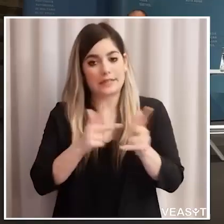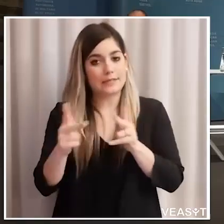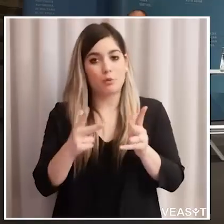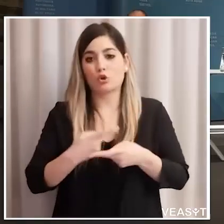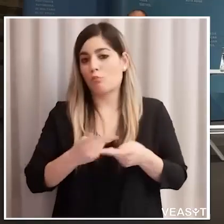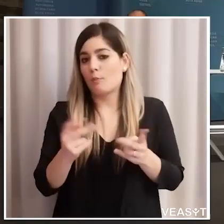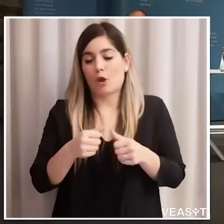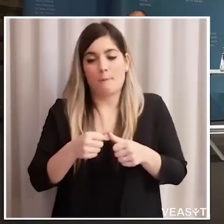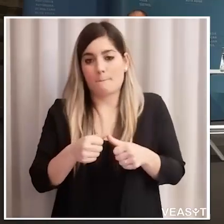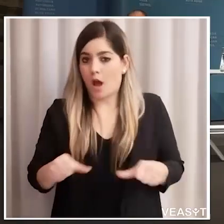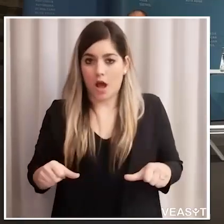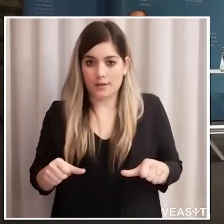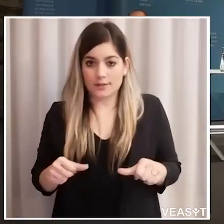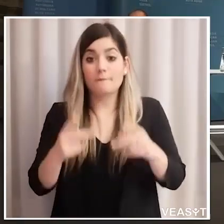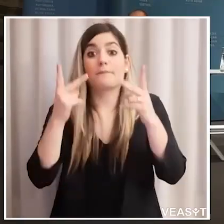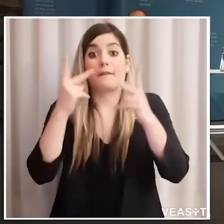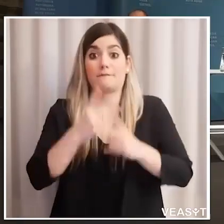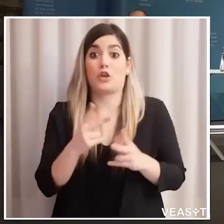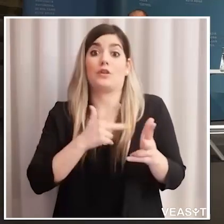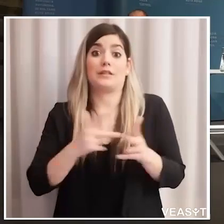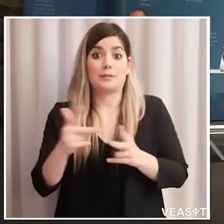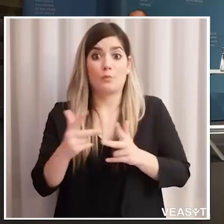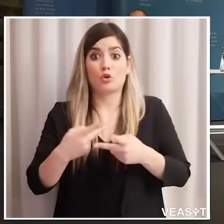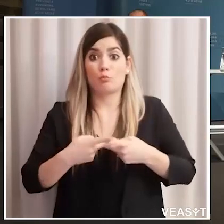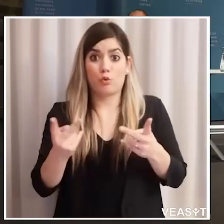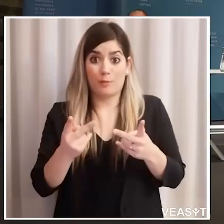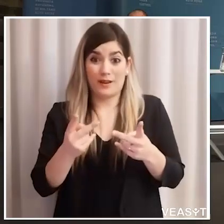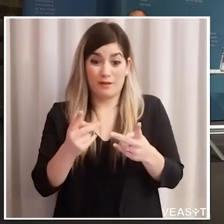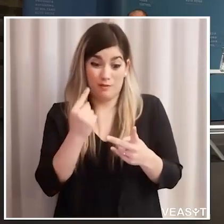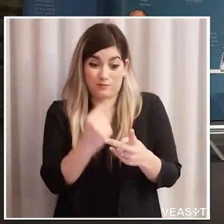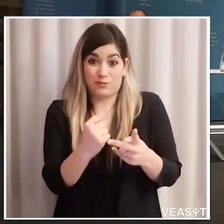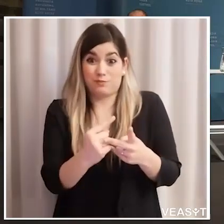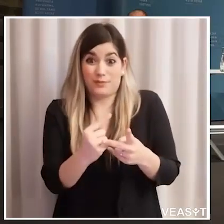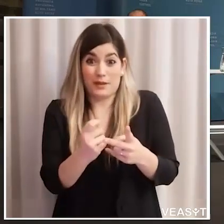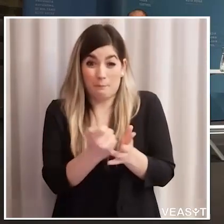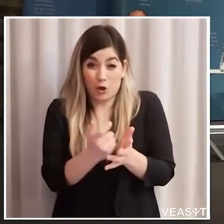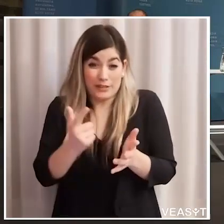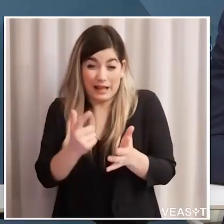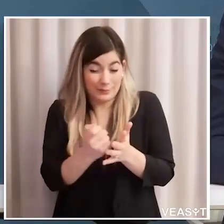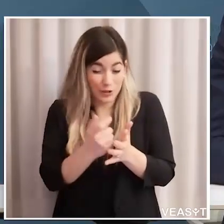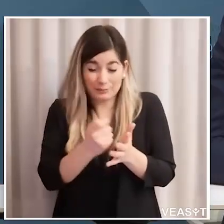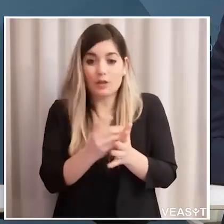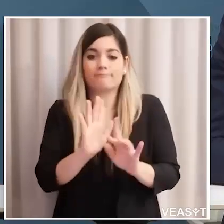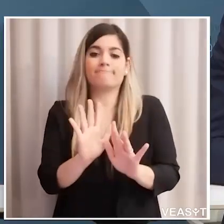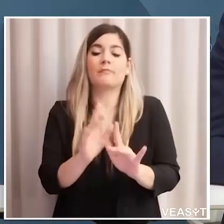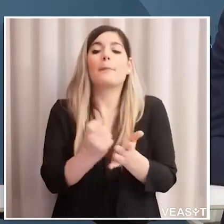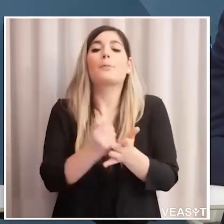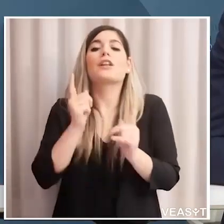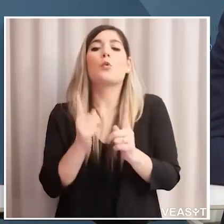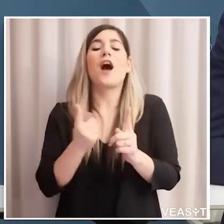sarà fondamentale, ma non il trasporto pubblico di per sé, ma soprattutto come lo utilizziamo, come ci